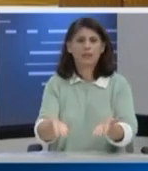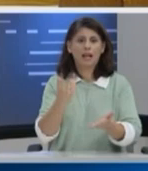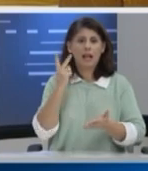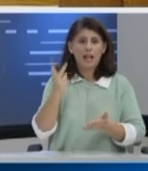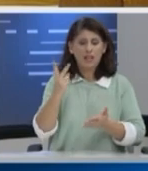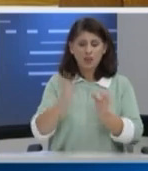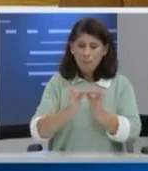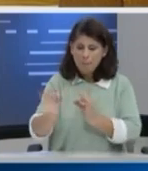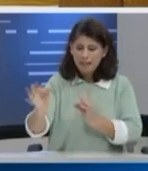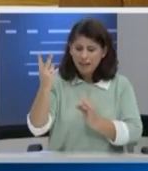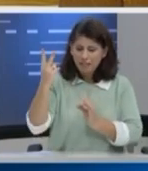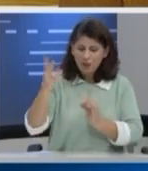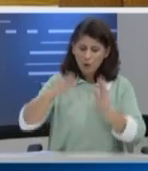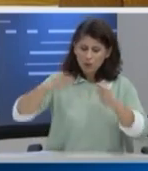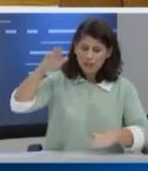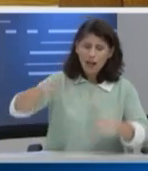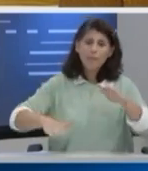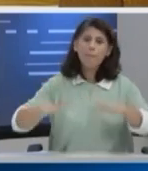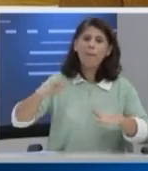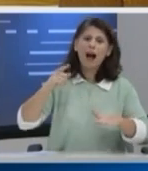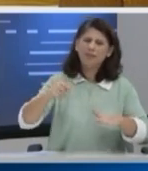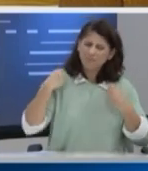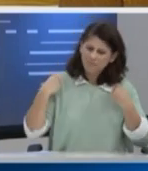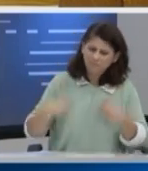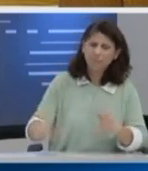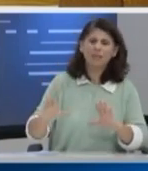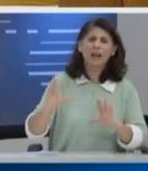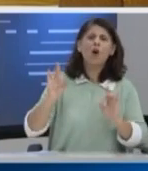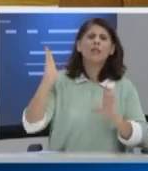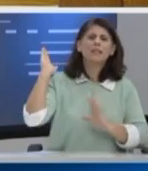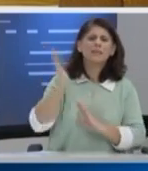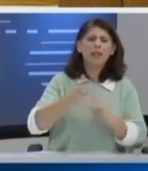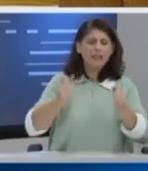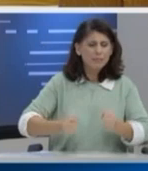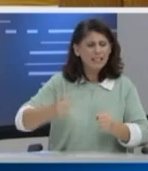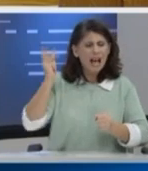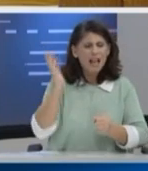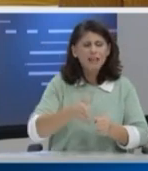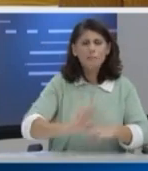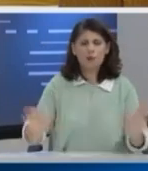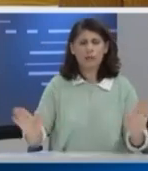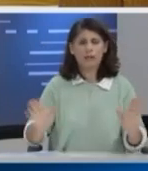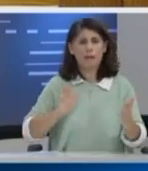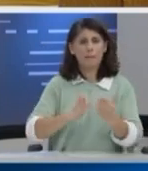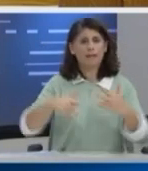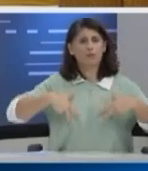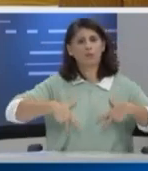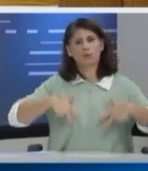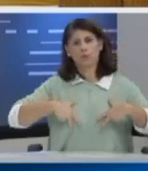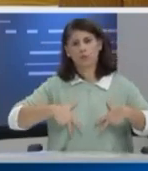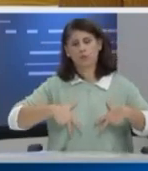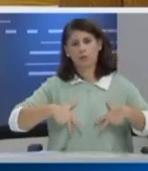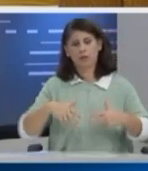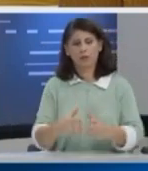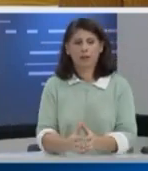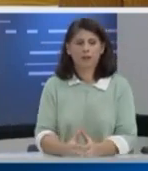των 2 μέτρων και 2 σταθμών. Αυτή την αθλειότητα της ατιμορρησίας, θεσμικής ατιμορρησίας, απέναντι στους υπουργούς.